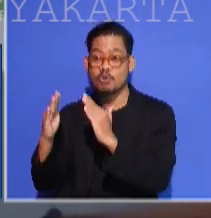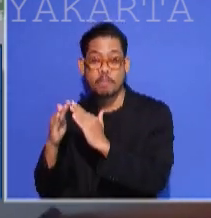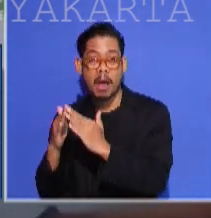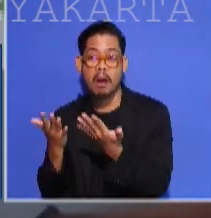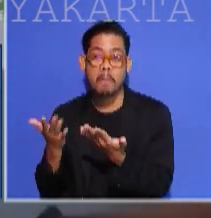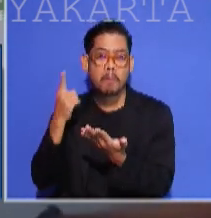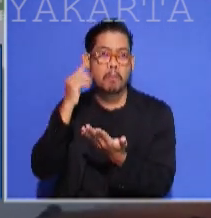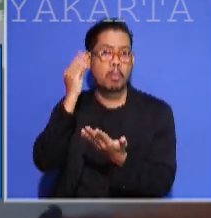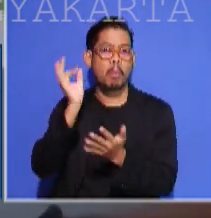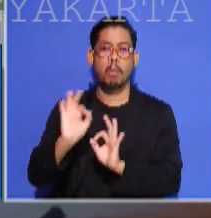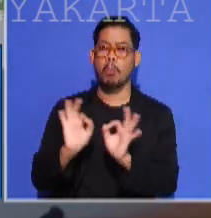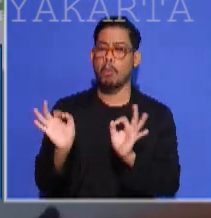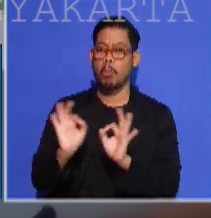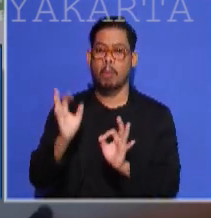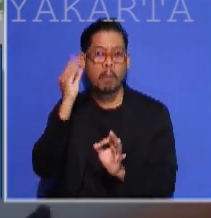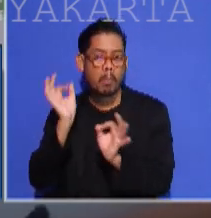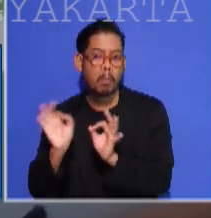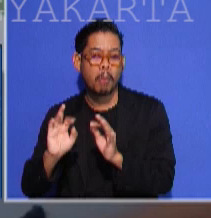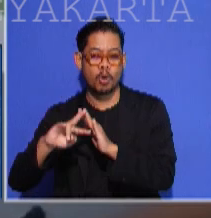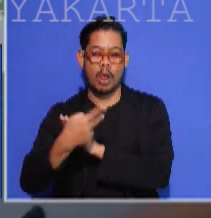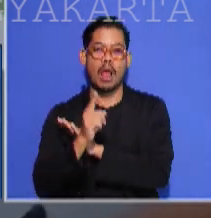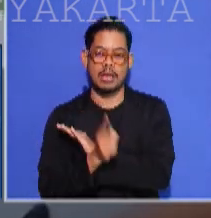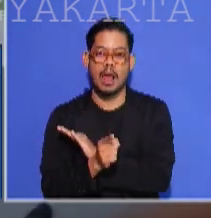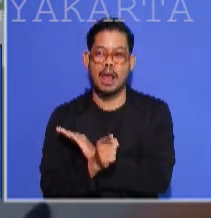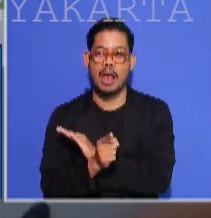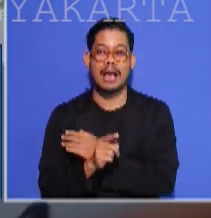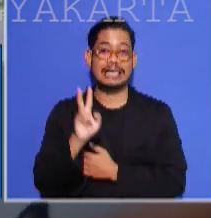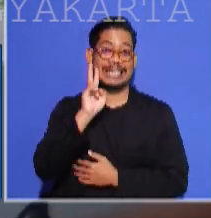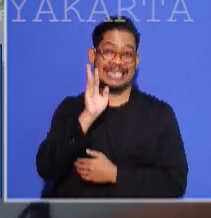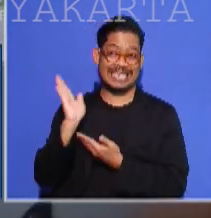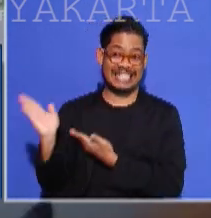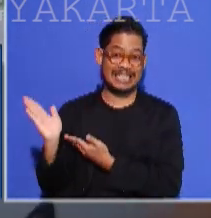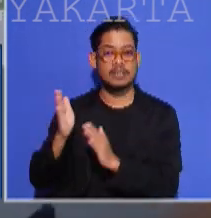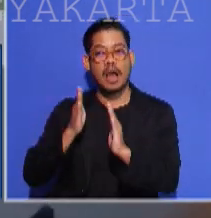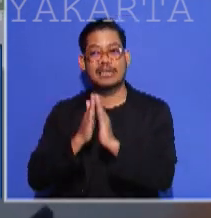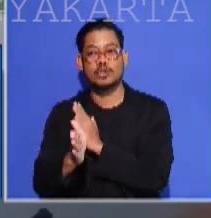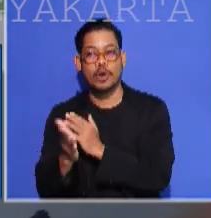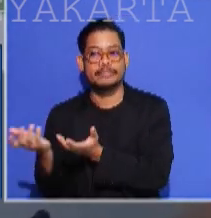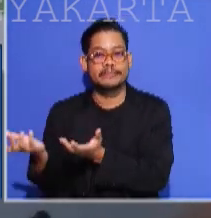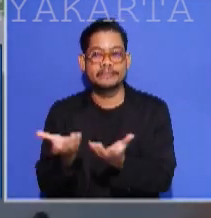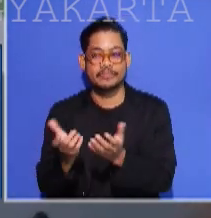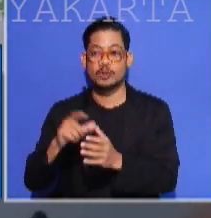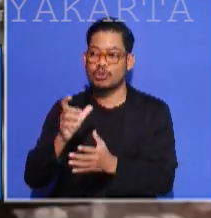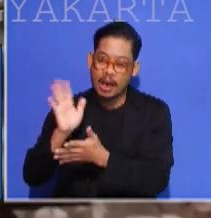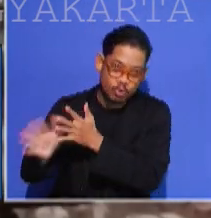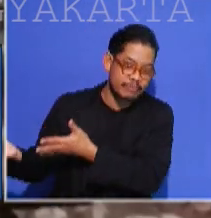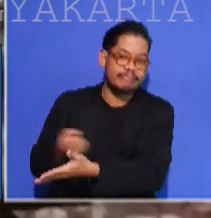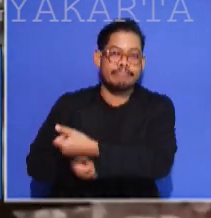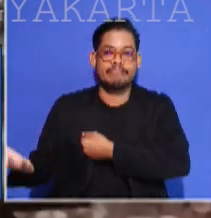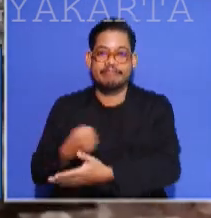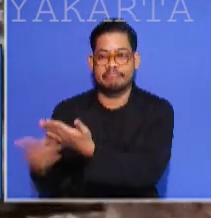terlalu kencang lalu istri saya bawa keluar cucu saya